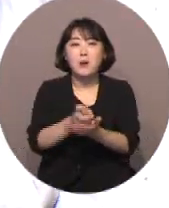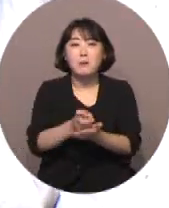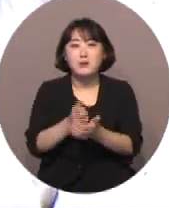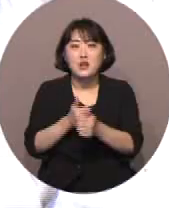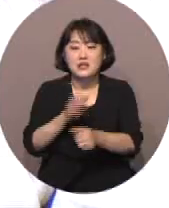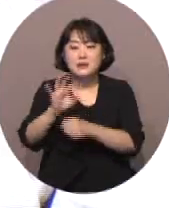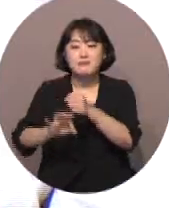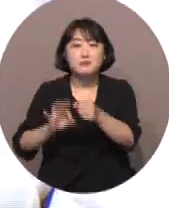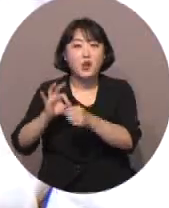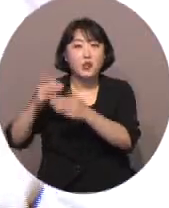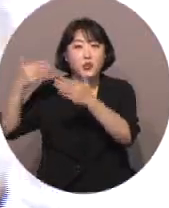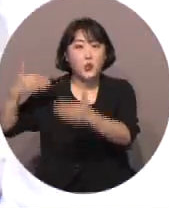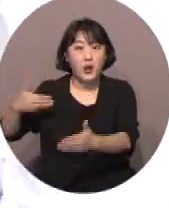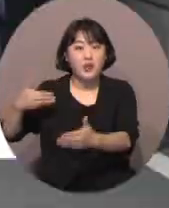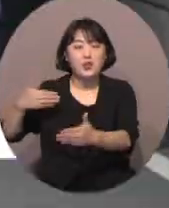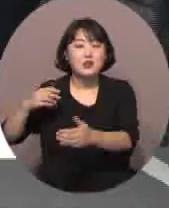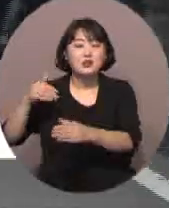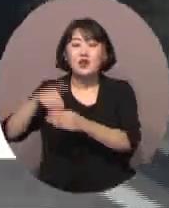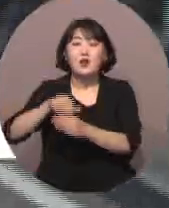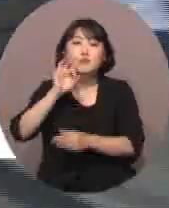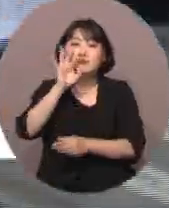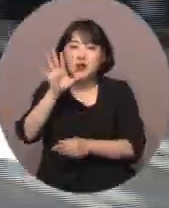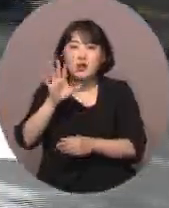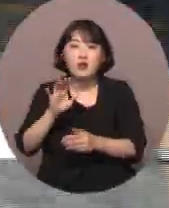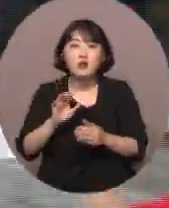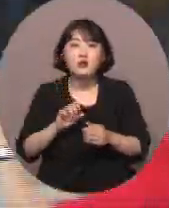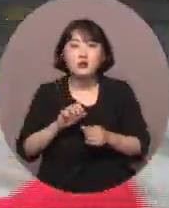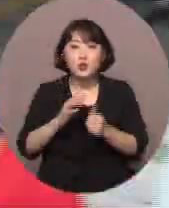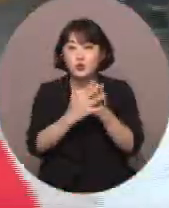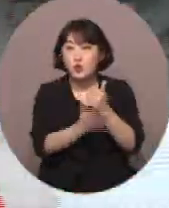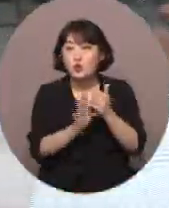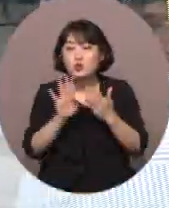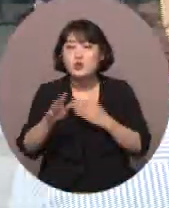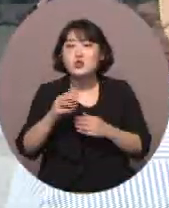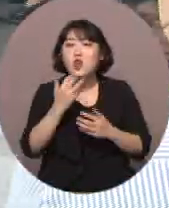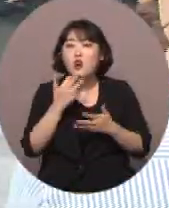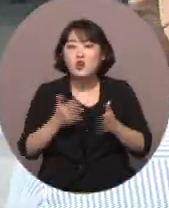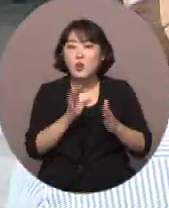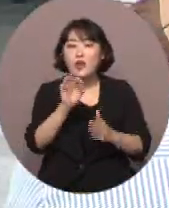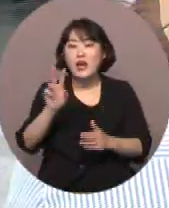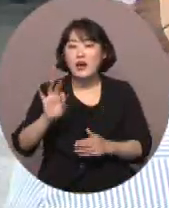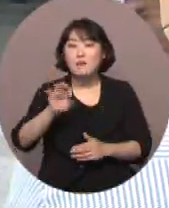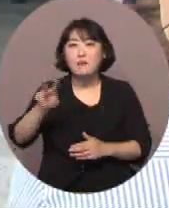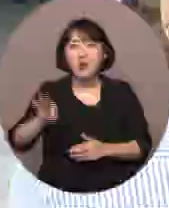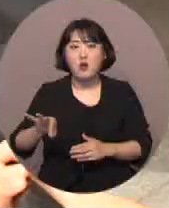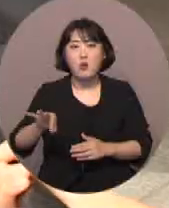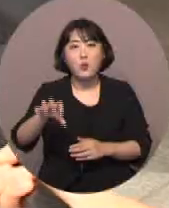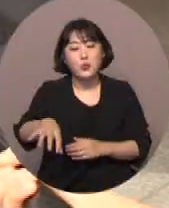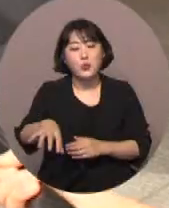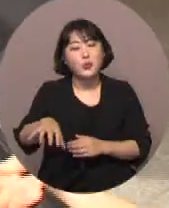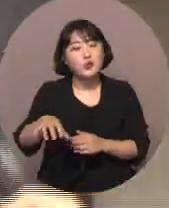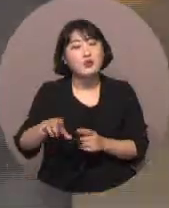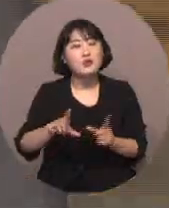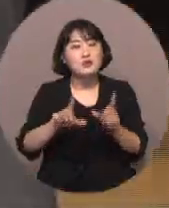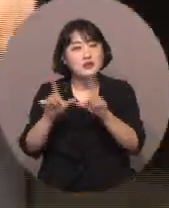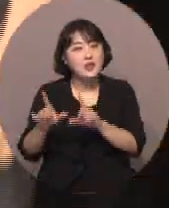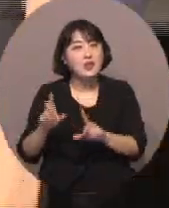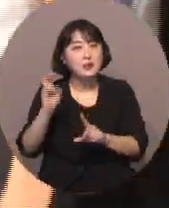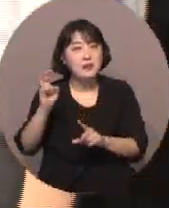선거에 출마할 수 없으며 출소한 뒤에는 경기도 양평에 모처에서 진을 것으로 알려졌습니다